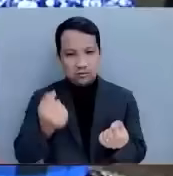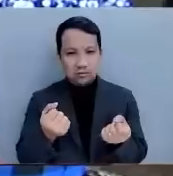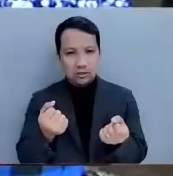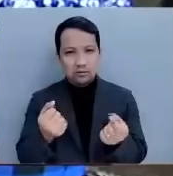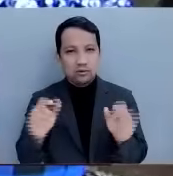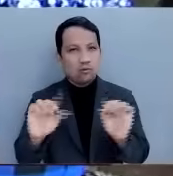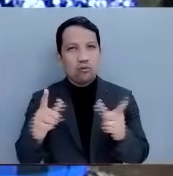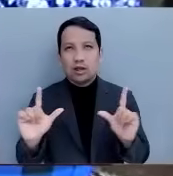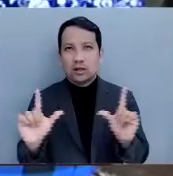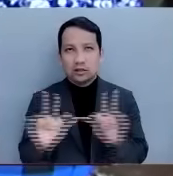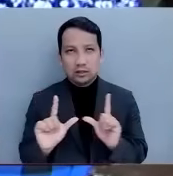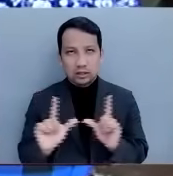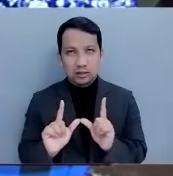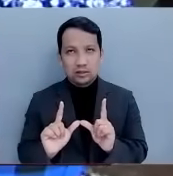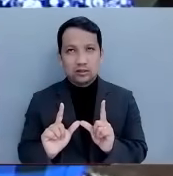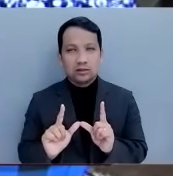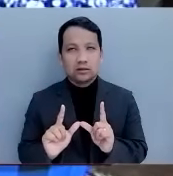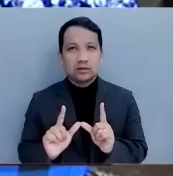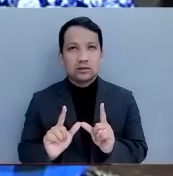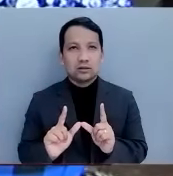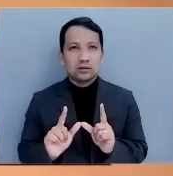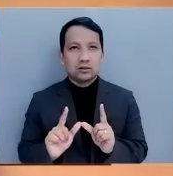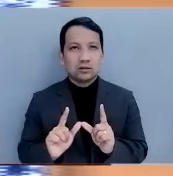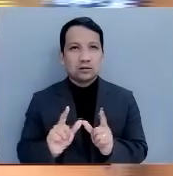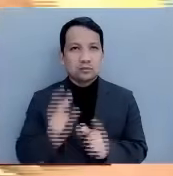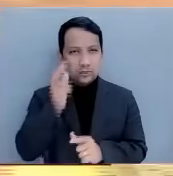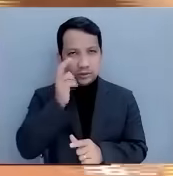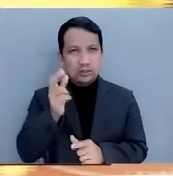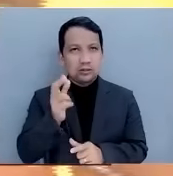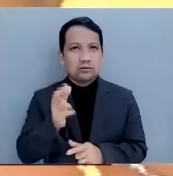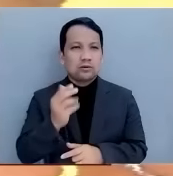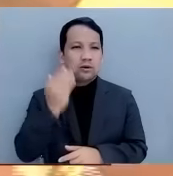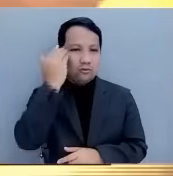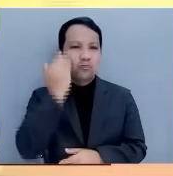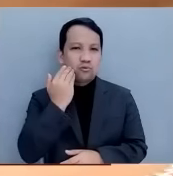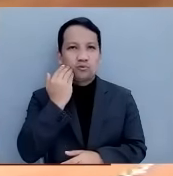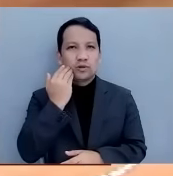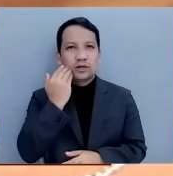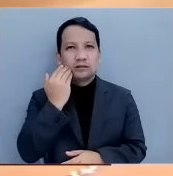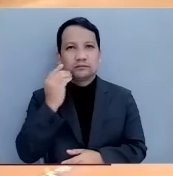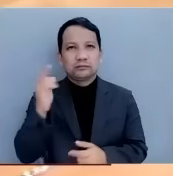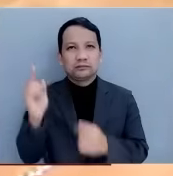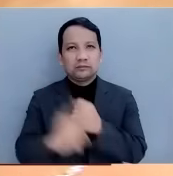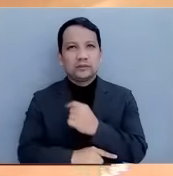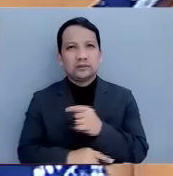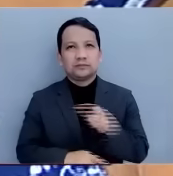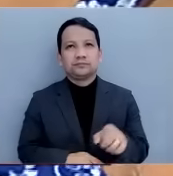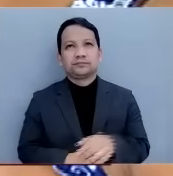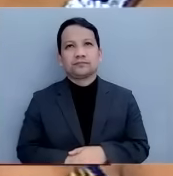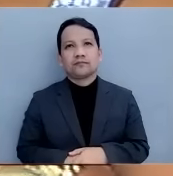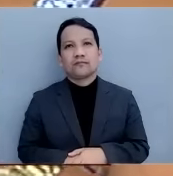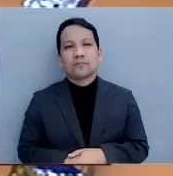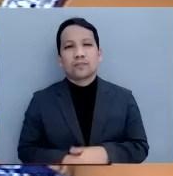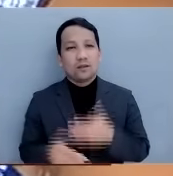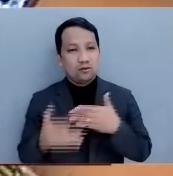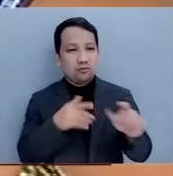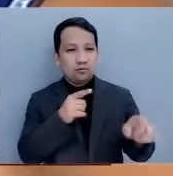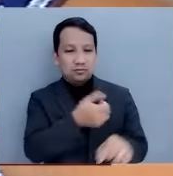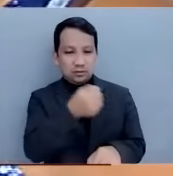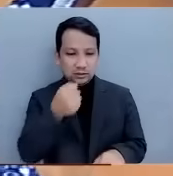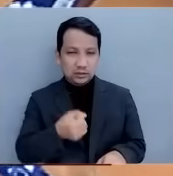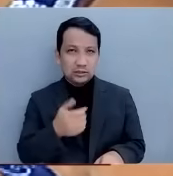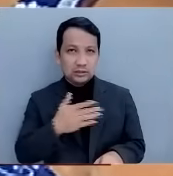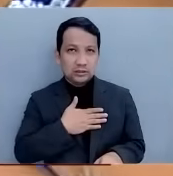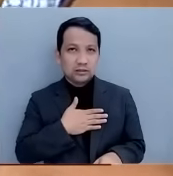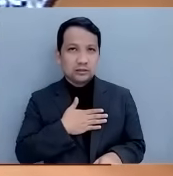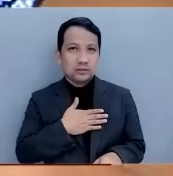lisensya. Pero sa tindi ng pinagdaanan ni Ranara, hindi raw sapat ang parusang yan. Kung ano yung kinuha nila sa